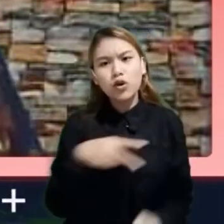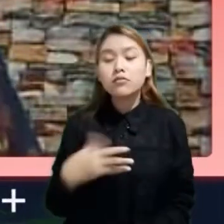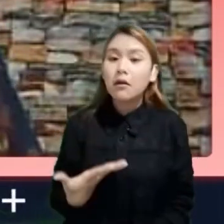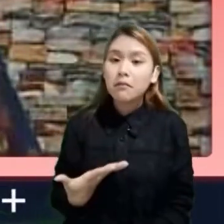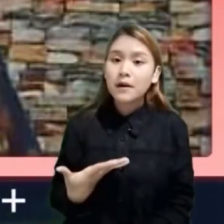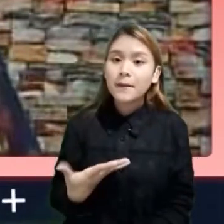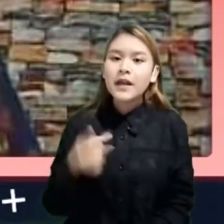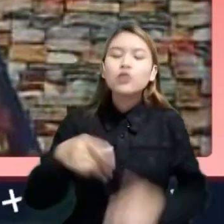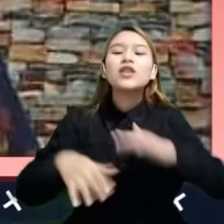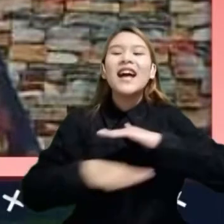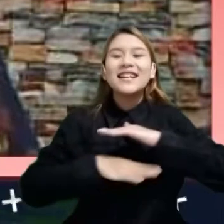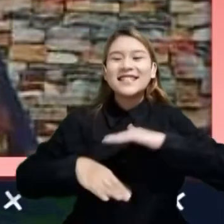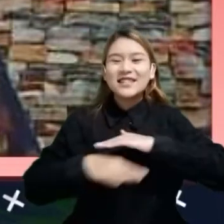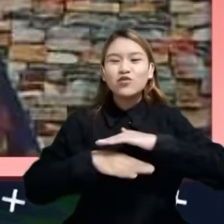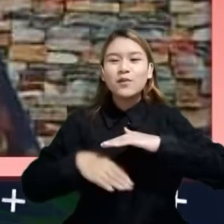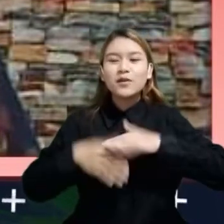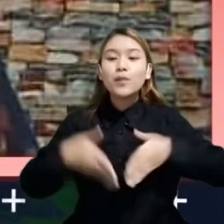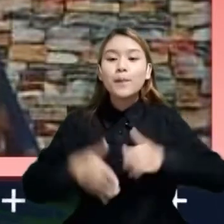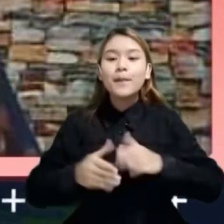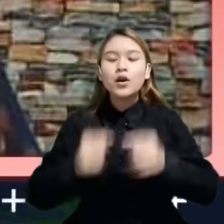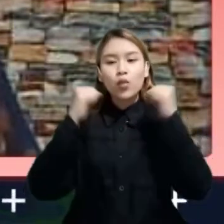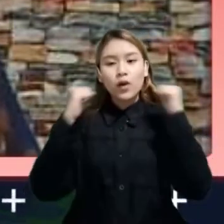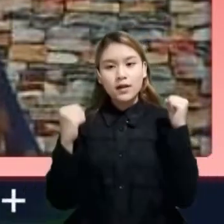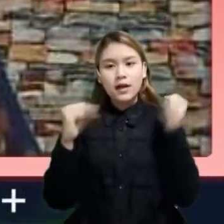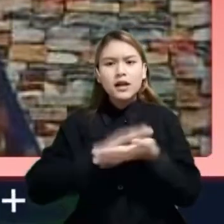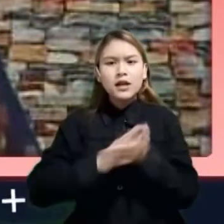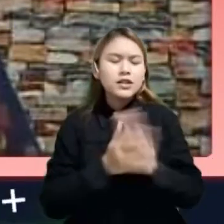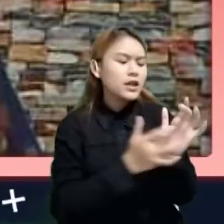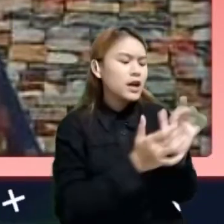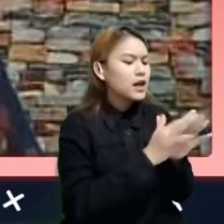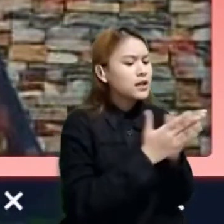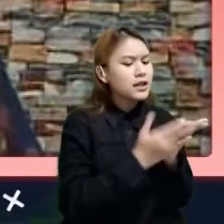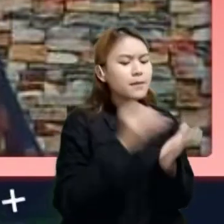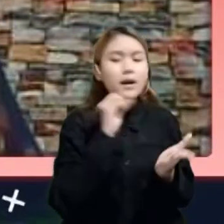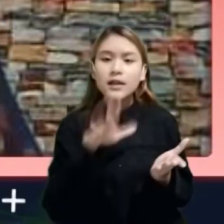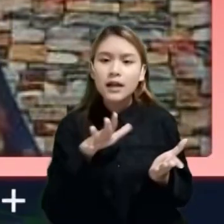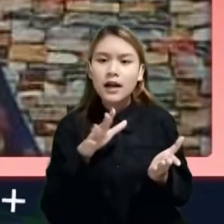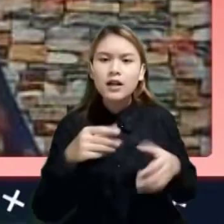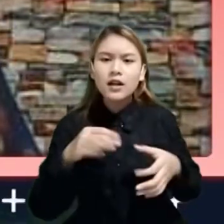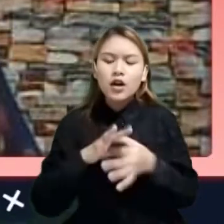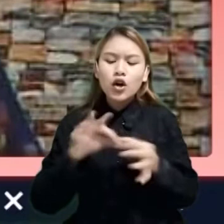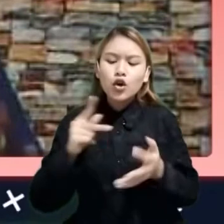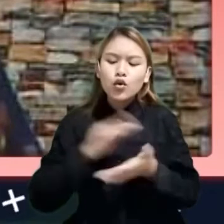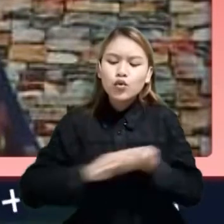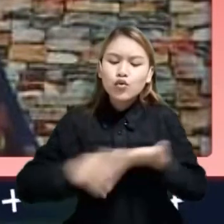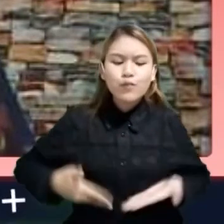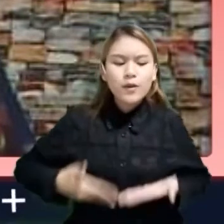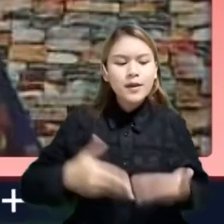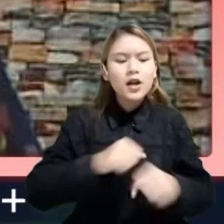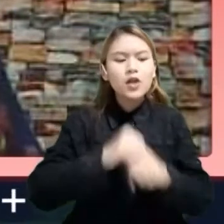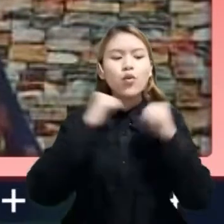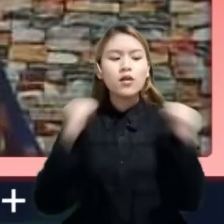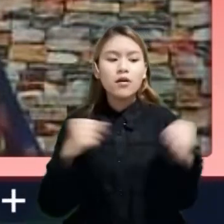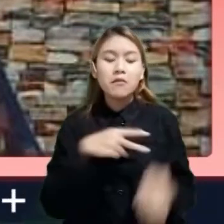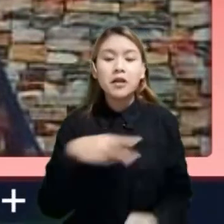Jadi karena Alkitab mengatakan bahwa Roh Kudus memberikan kuasa, berarti Dia mempunyai kuasa. Dan karena